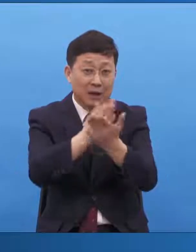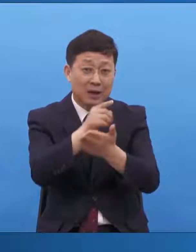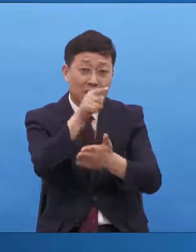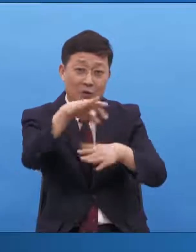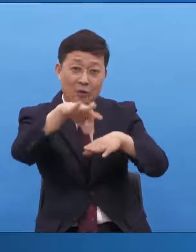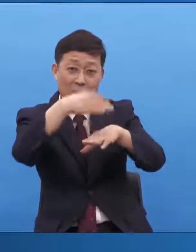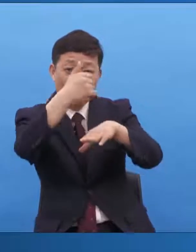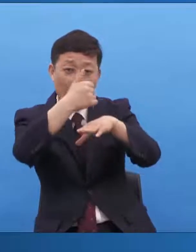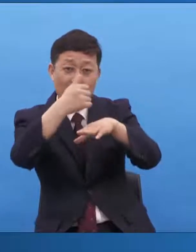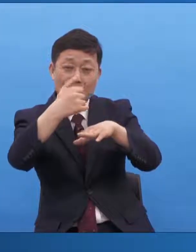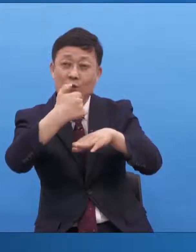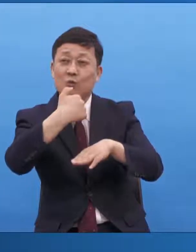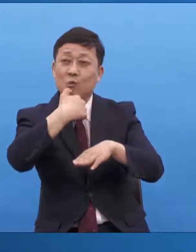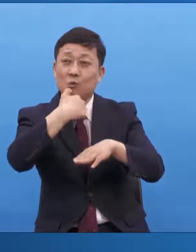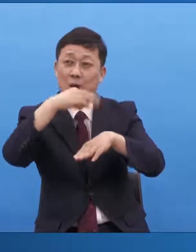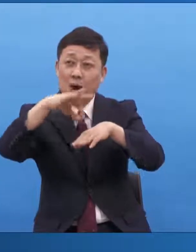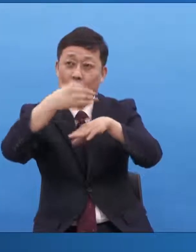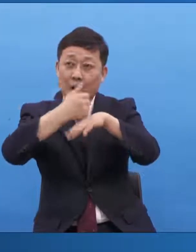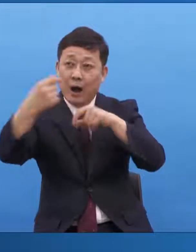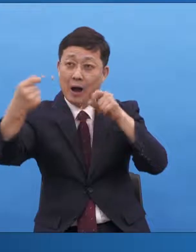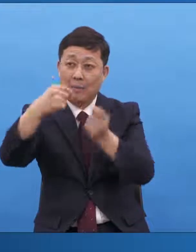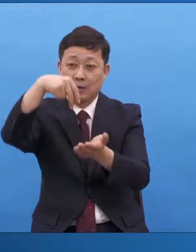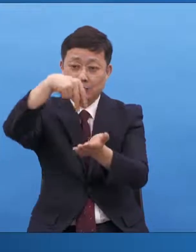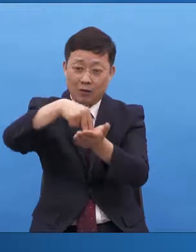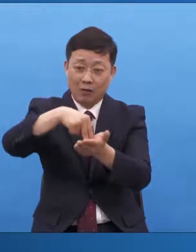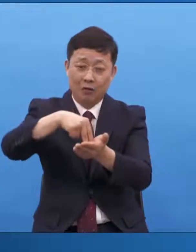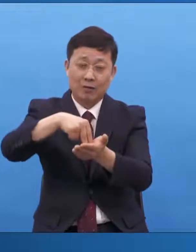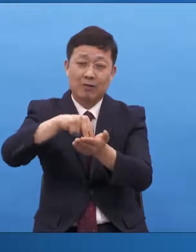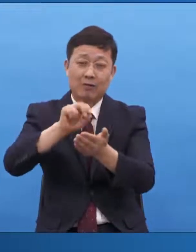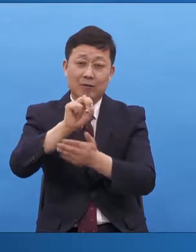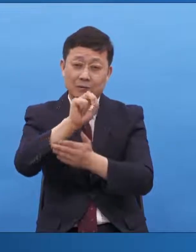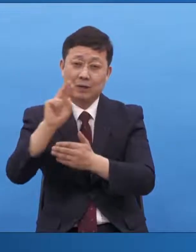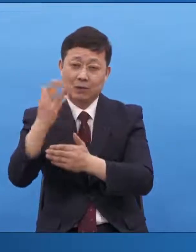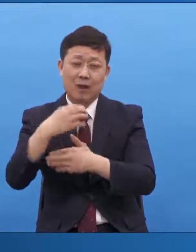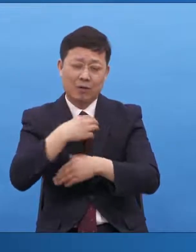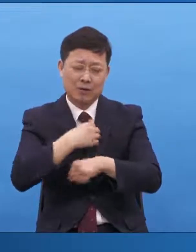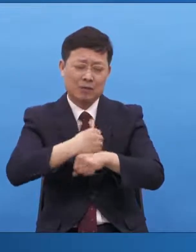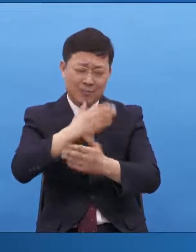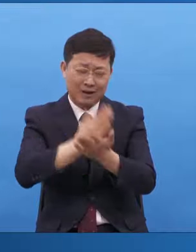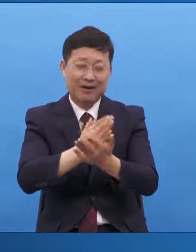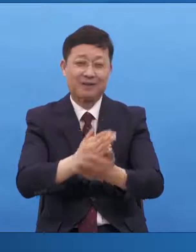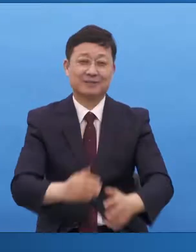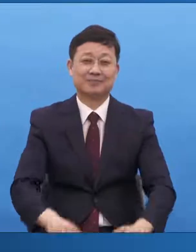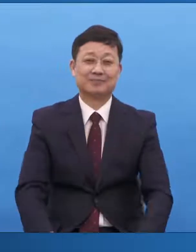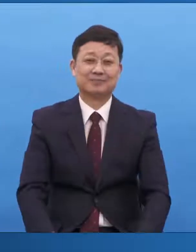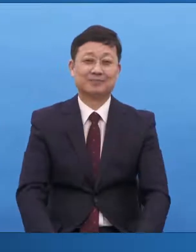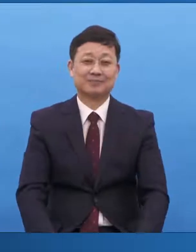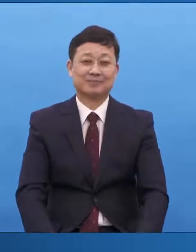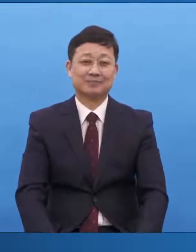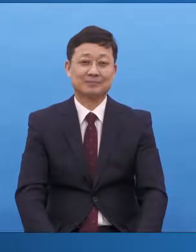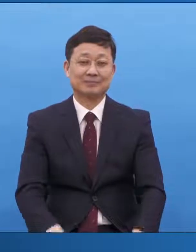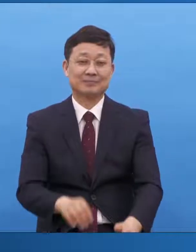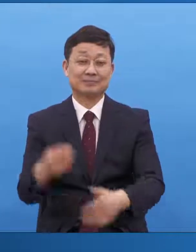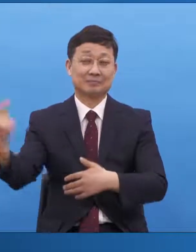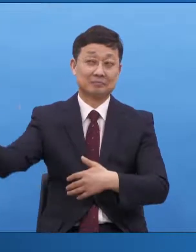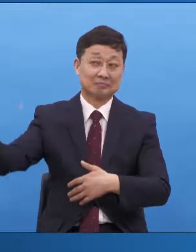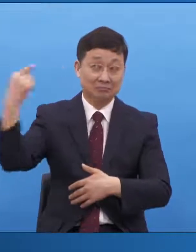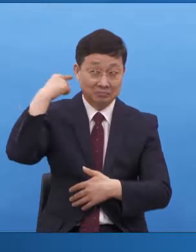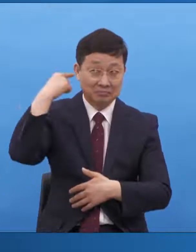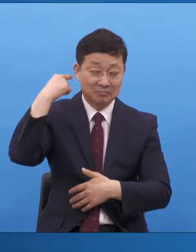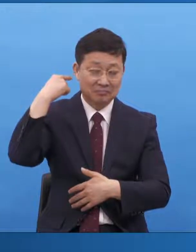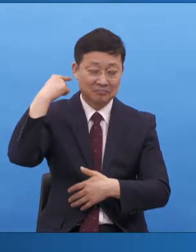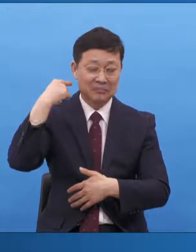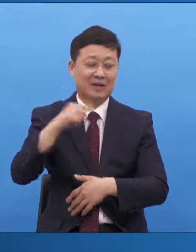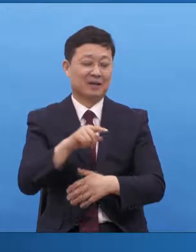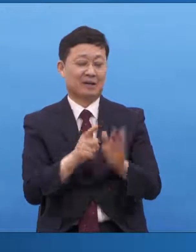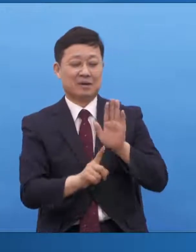앞에 서야라고 말했다. Do not be afraid, Paul. You must stand before Caesar. 걱정하지 마라. So don't worry. 이 말 듣는 순간부터